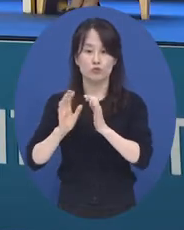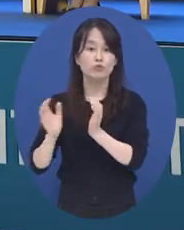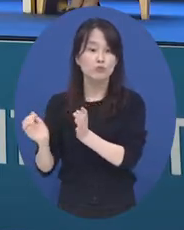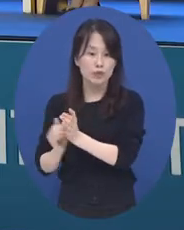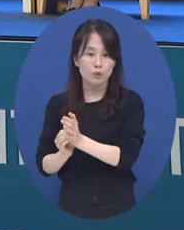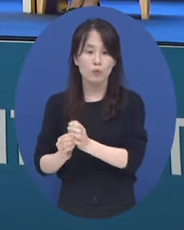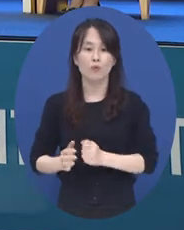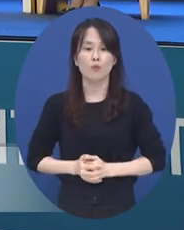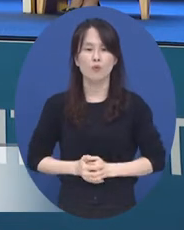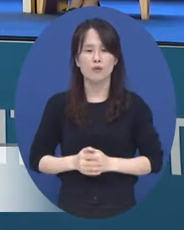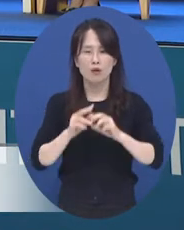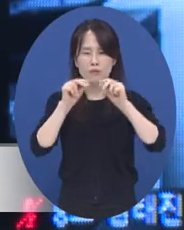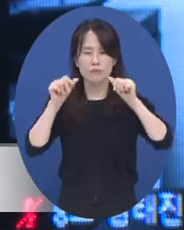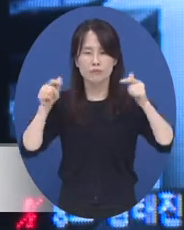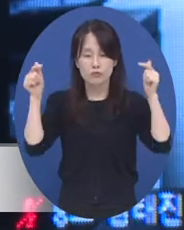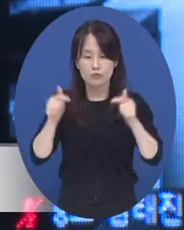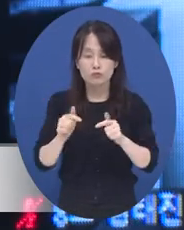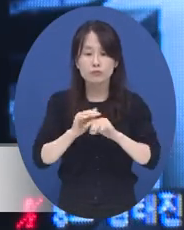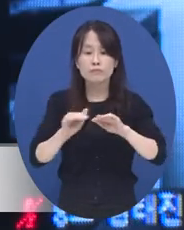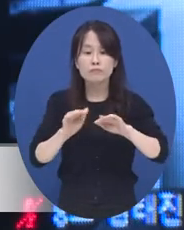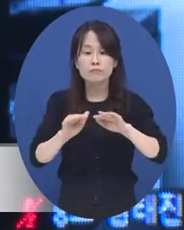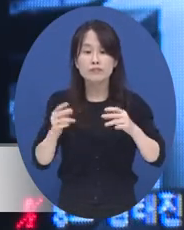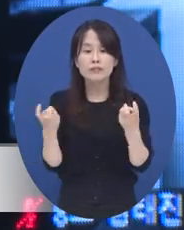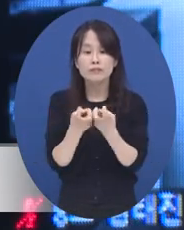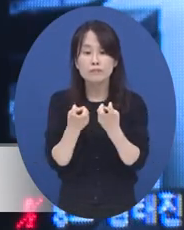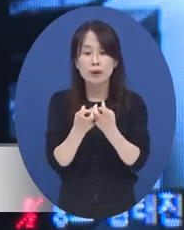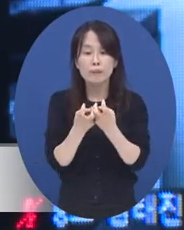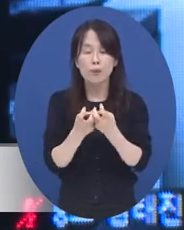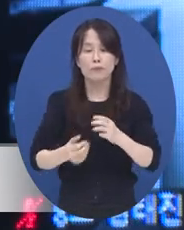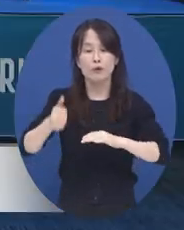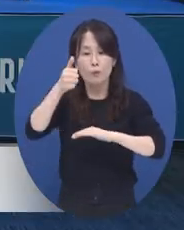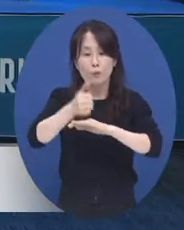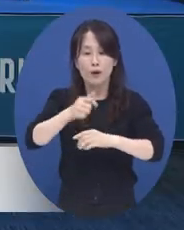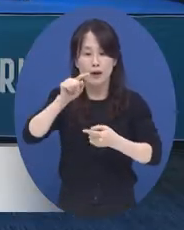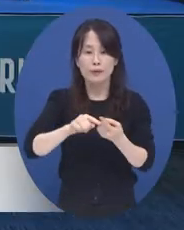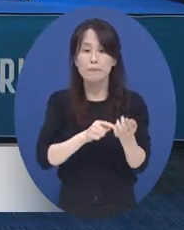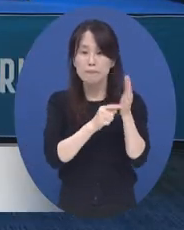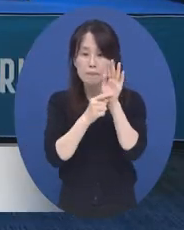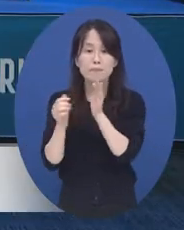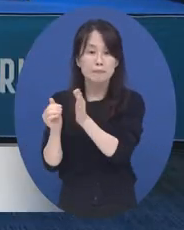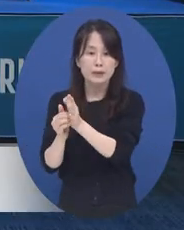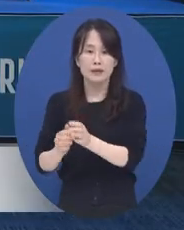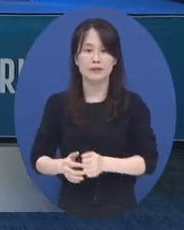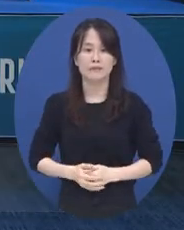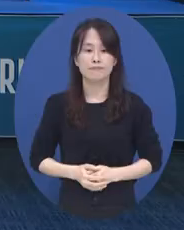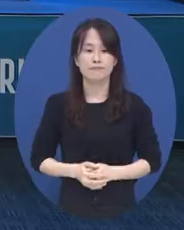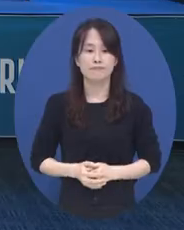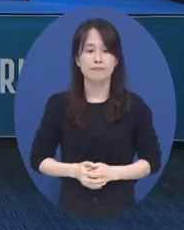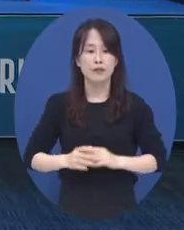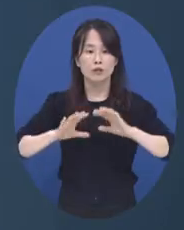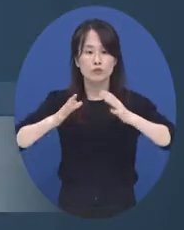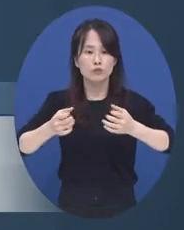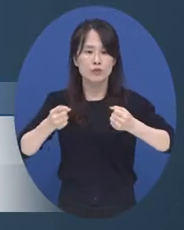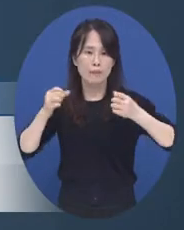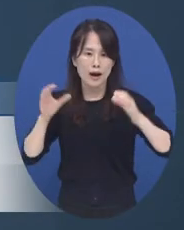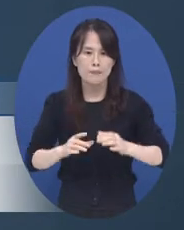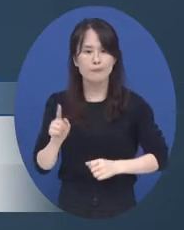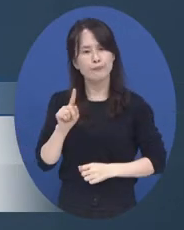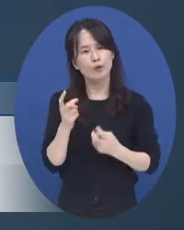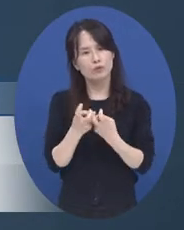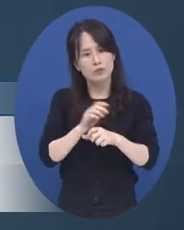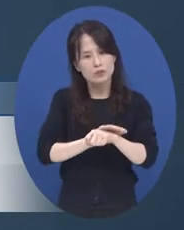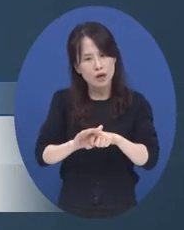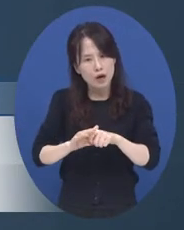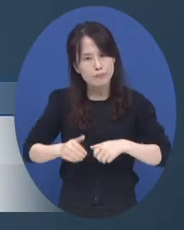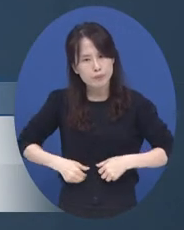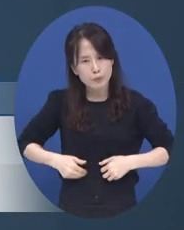등이 마련됐고, 경기도형 미세먼지 저감 대책의 계획과 성과에 대한 발표가 이뤄졌습니다. 국제 협력을